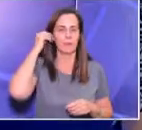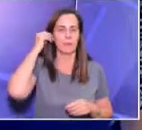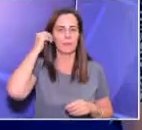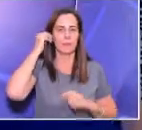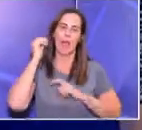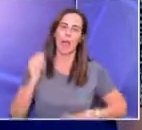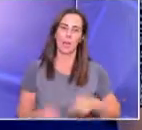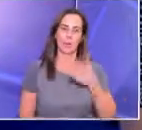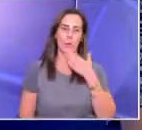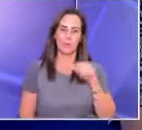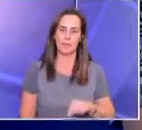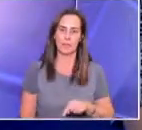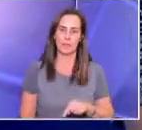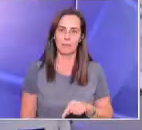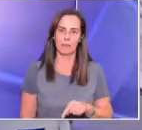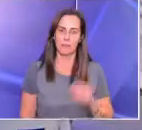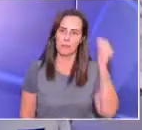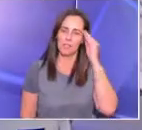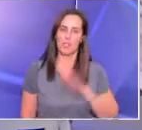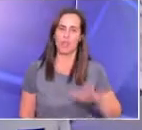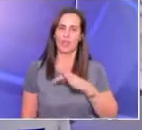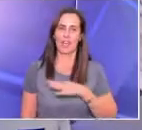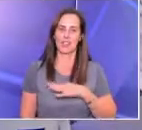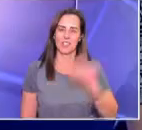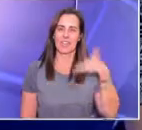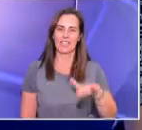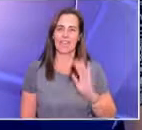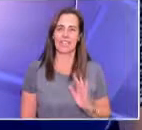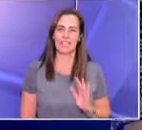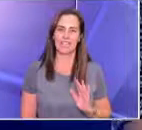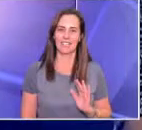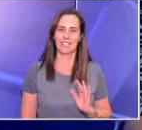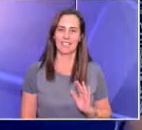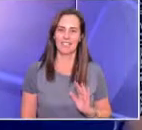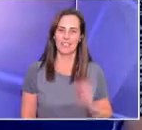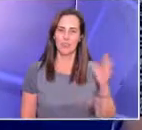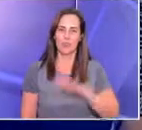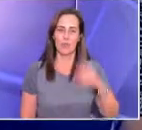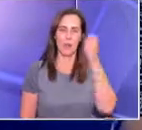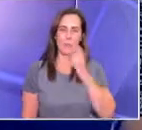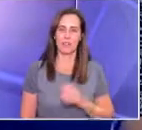המוניציפלית בישראל מזכירה לי די את השכונה שלי שהייתי ילד. שכונת פשע.